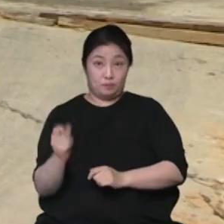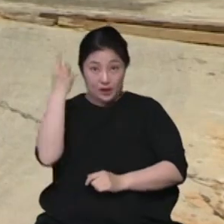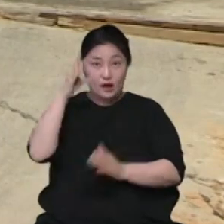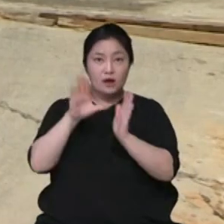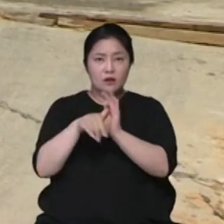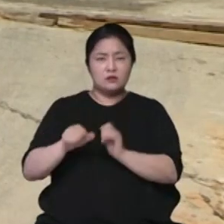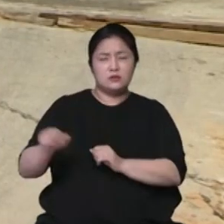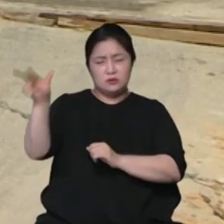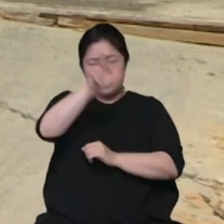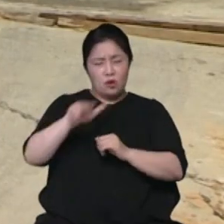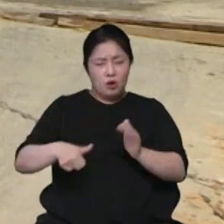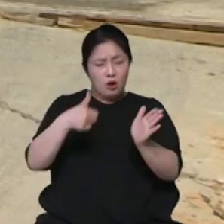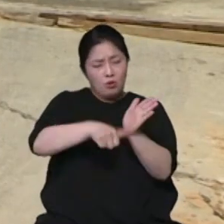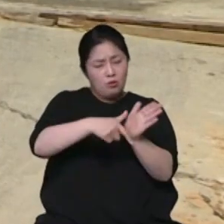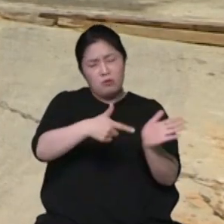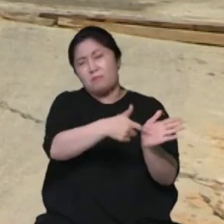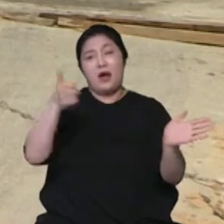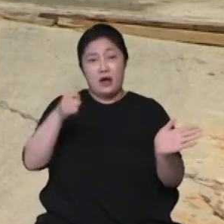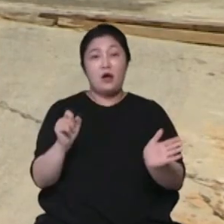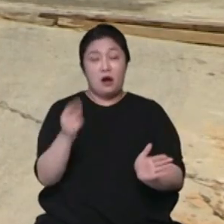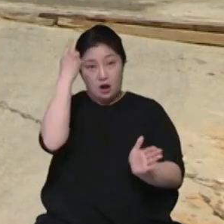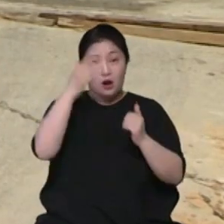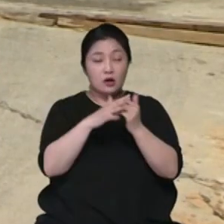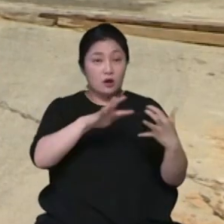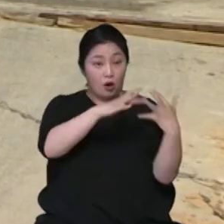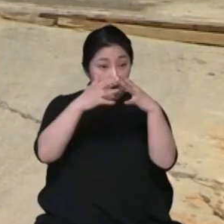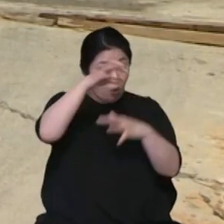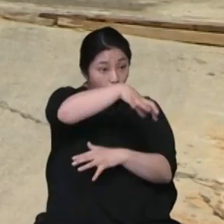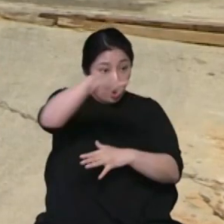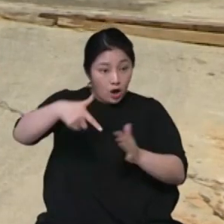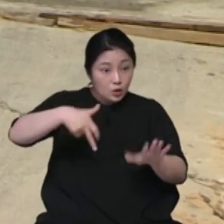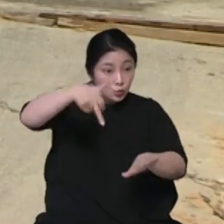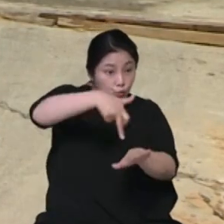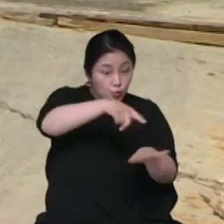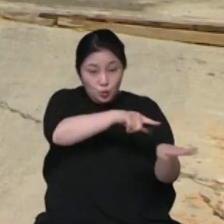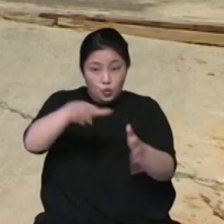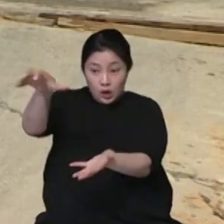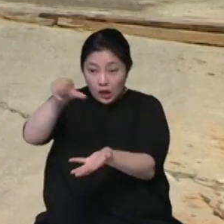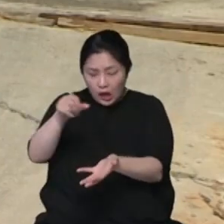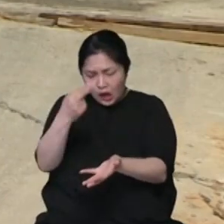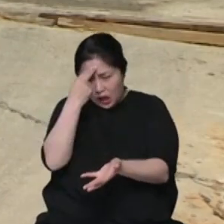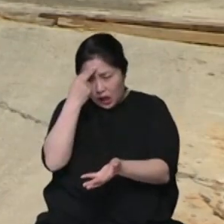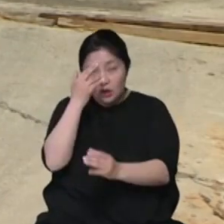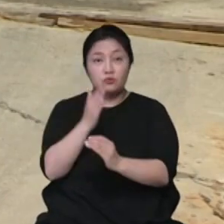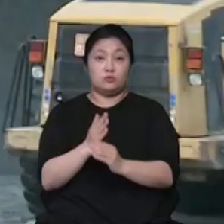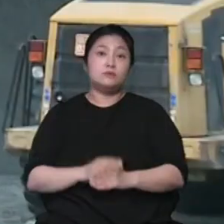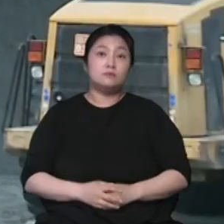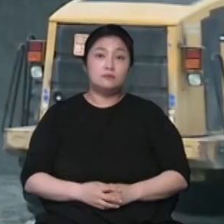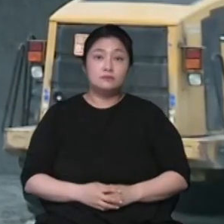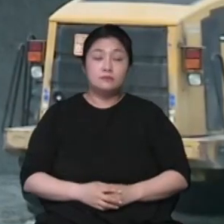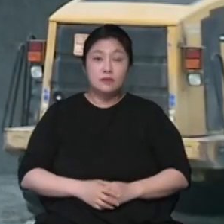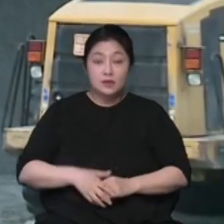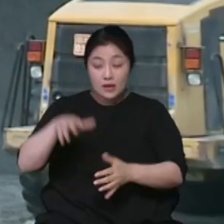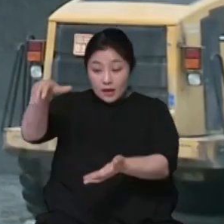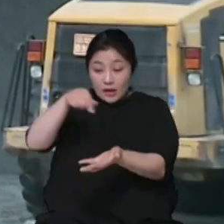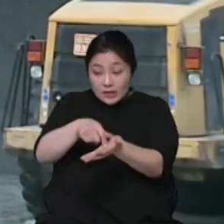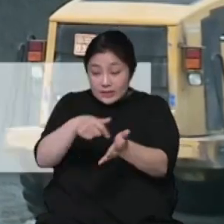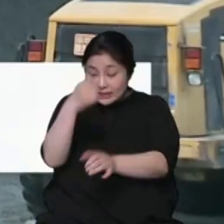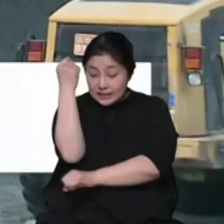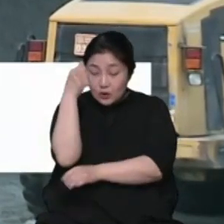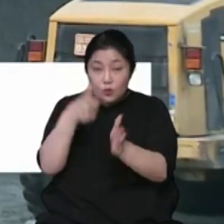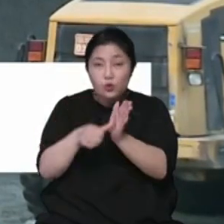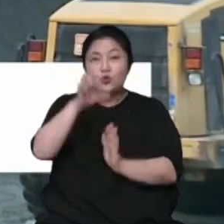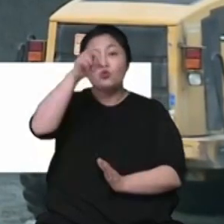사태로 전국적으로 재고가 바닥이 나면서 건설 현장마다 시멘트 공급에 비상이 걸렸습니다. 시멘트 제조